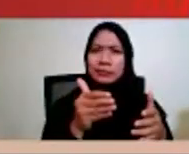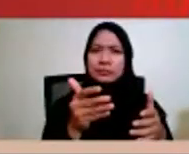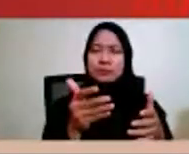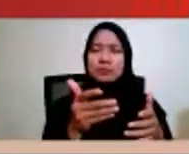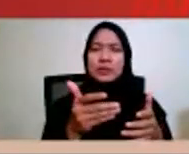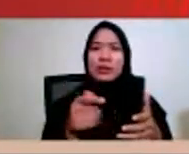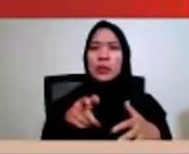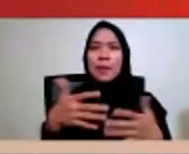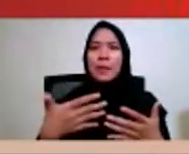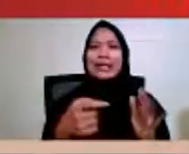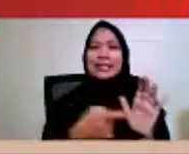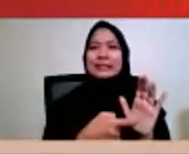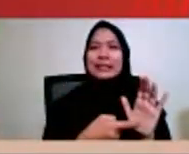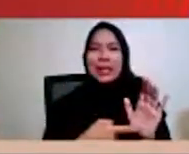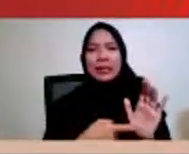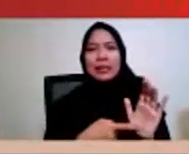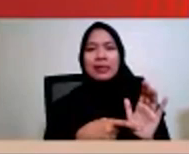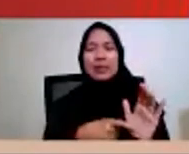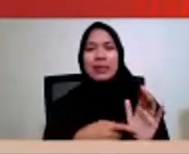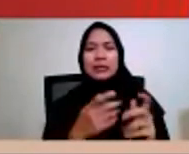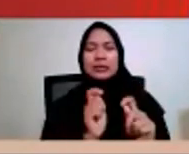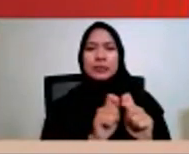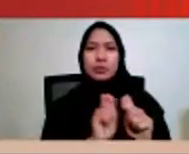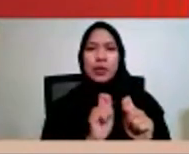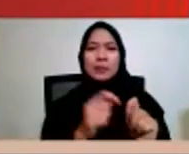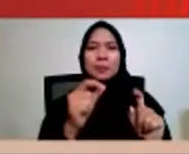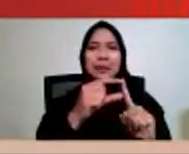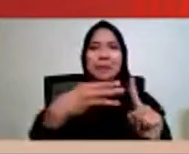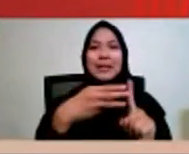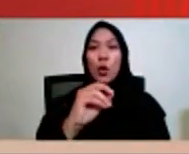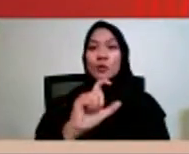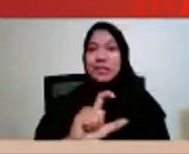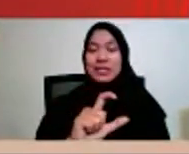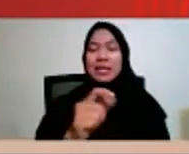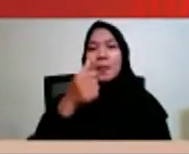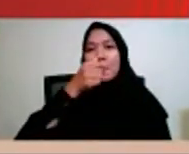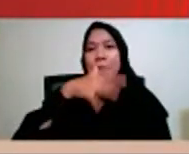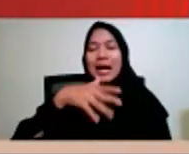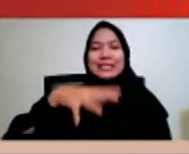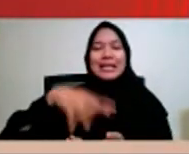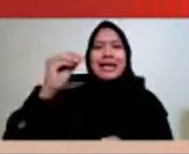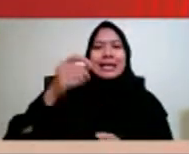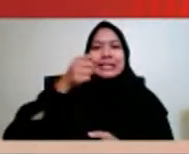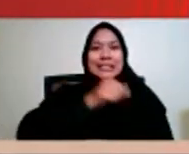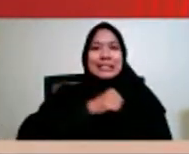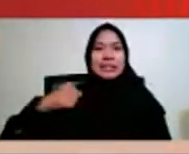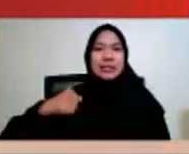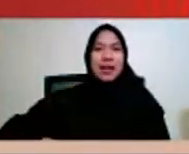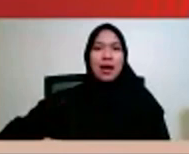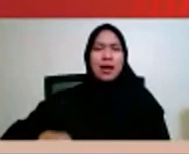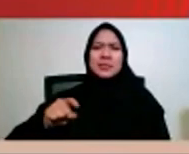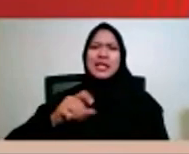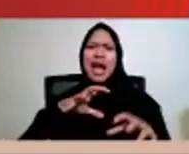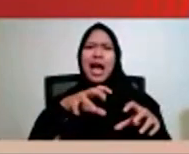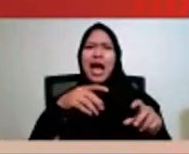adalah digital Yuan yang diterbitkan oleh ppoj bank sentral China yang dianggap ancaman